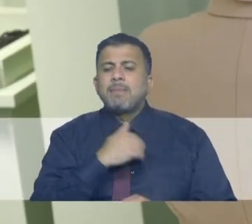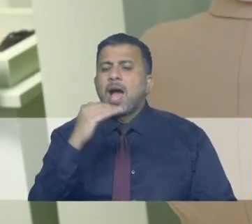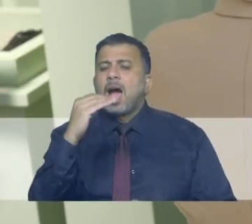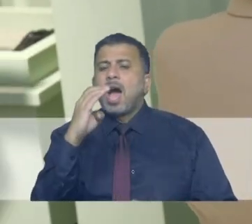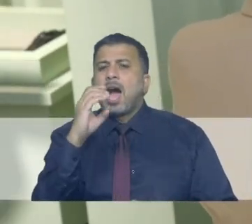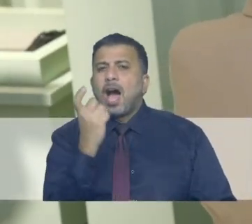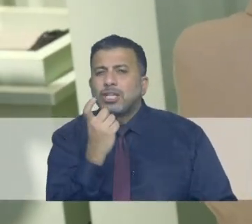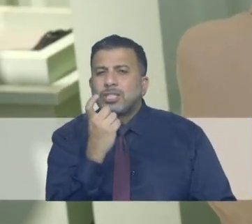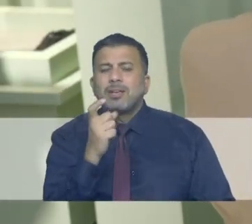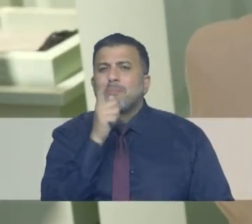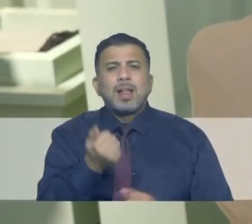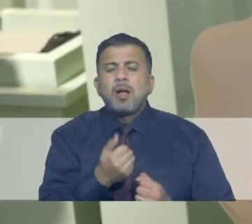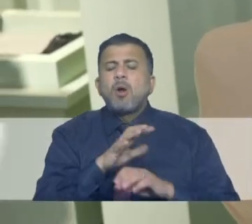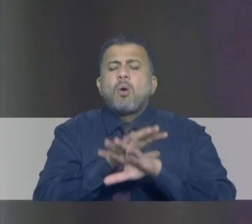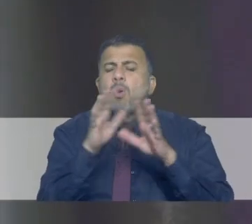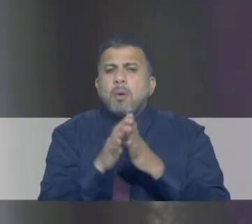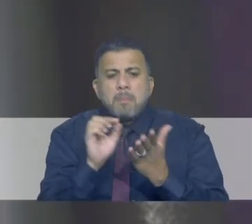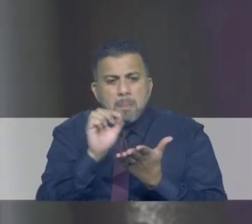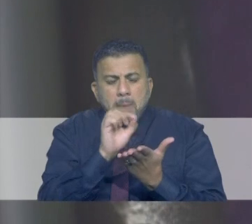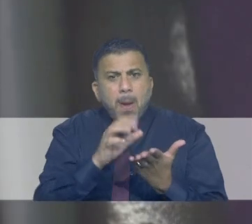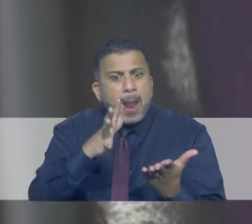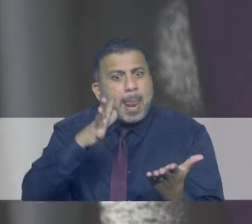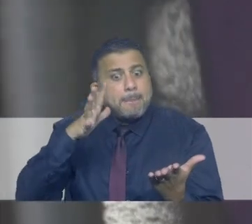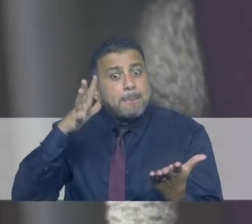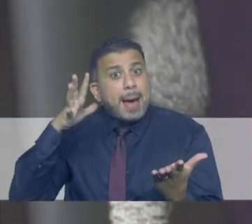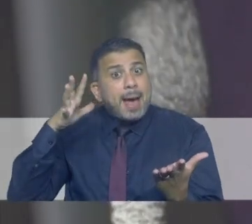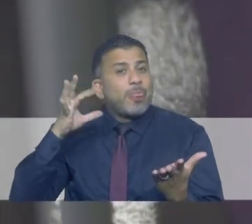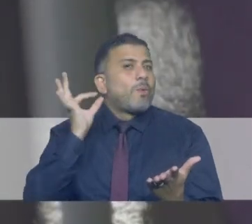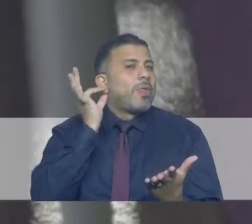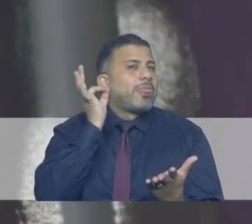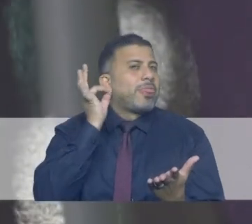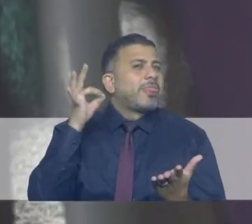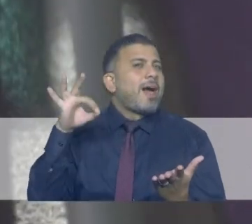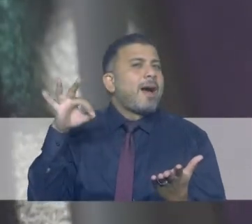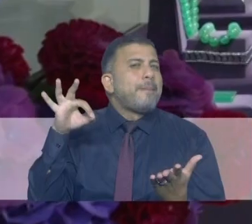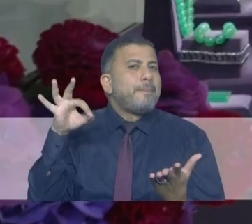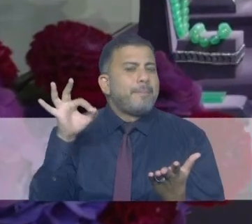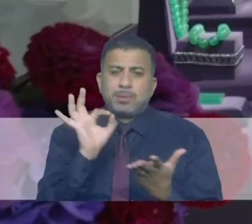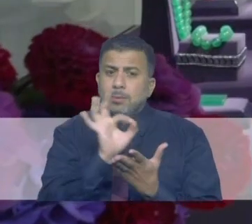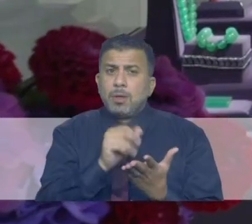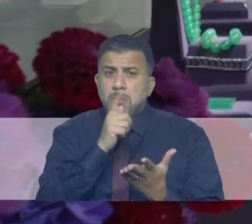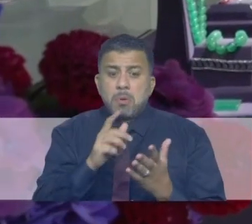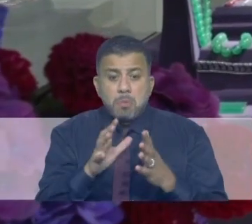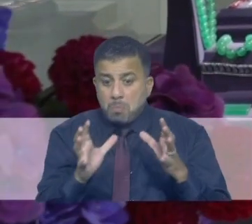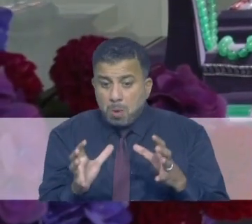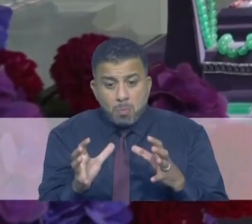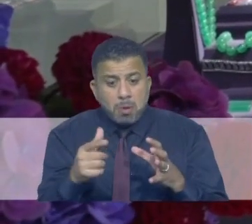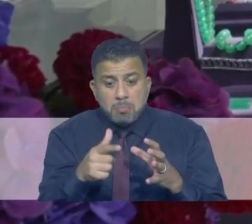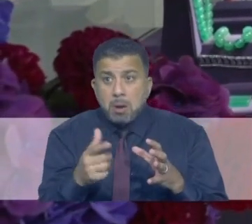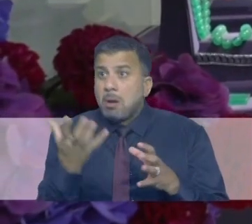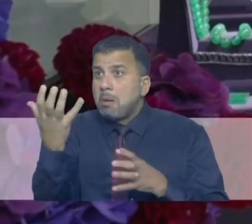خرز الجادات جميعها مرصعة بالألماس والذهب. ومن المتوقع أن تحقق المجموعة